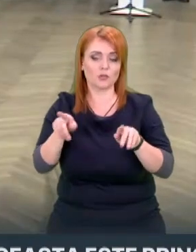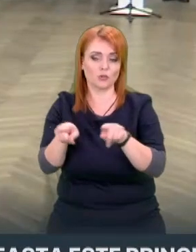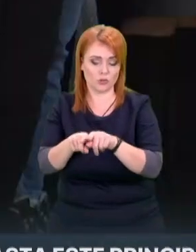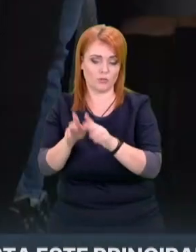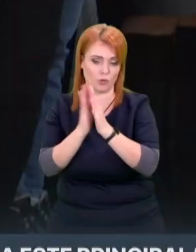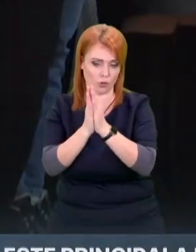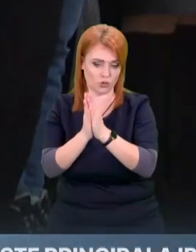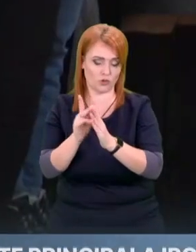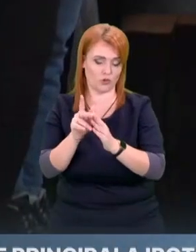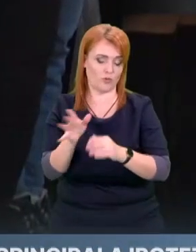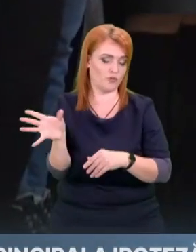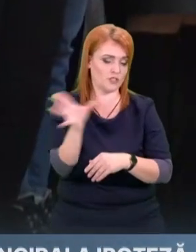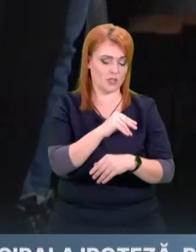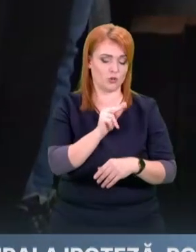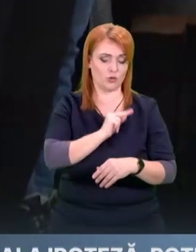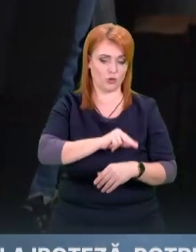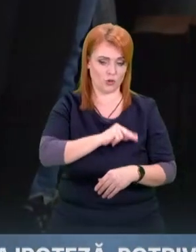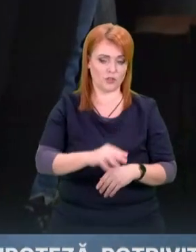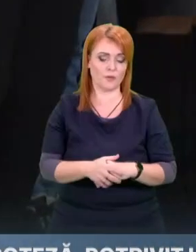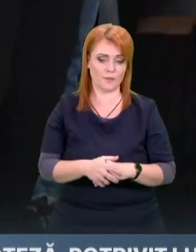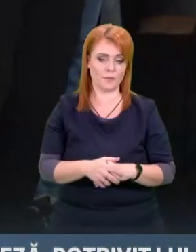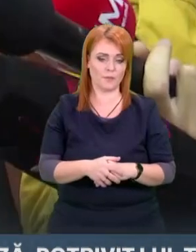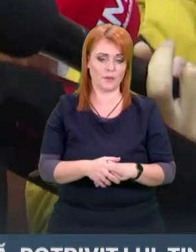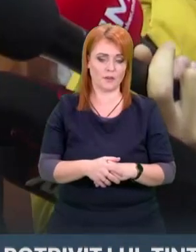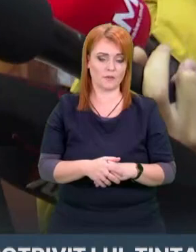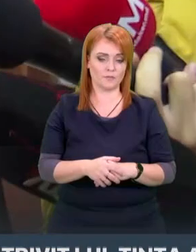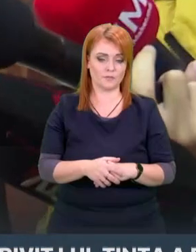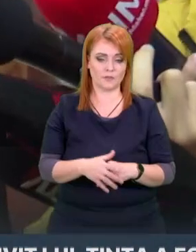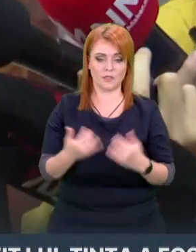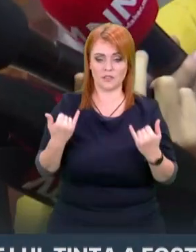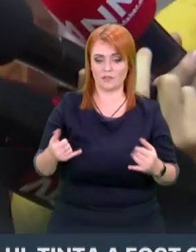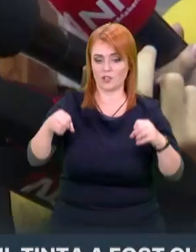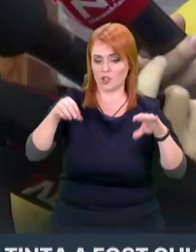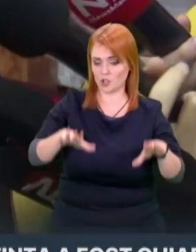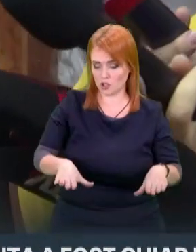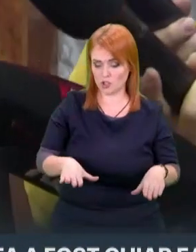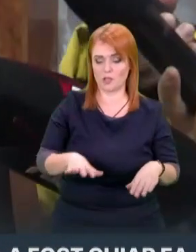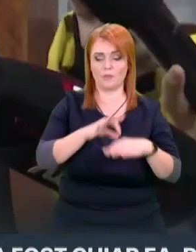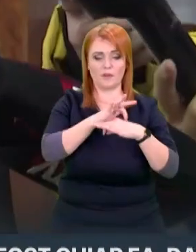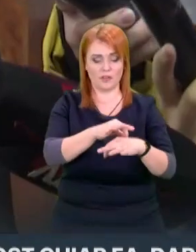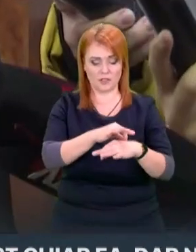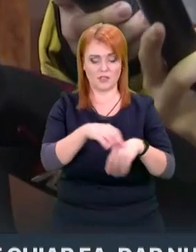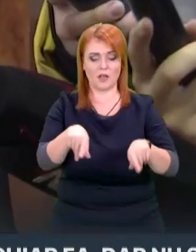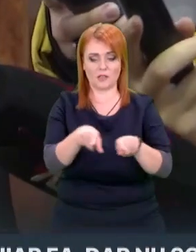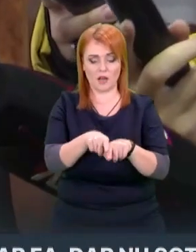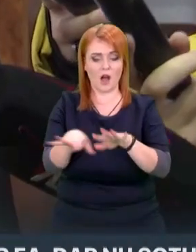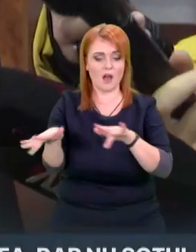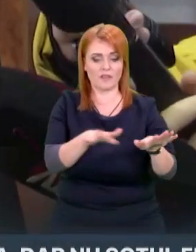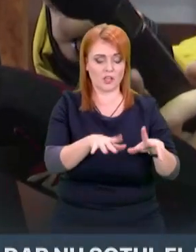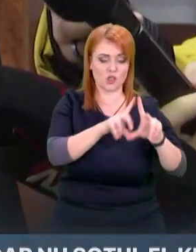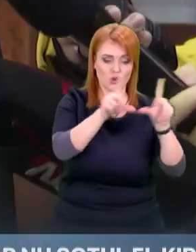salariul cadrelor didactice să fie egal cu salariul mediu pe economie. Am decis să facem aceste activități, să organizăm în școli, în grădinițe